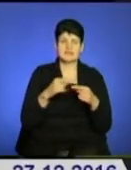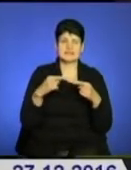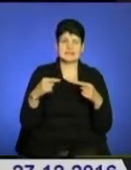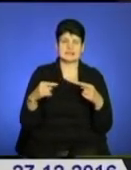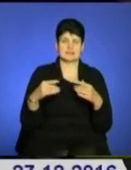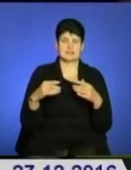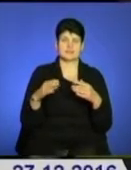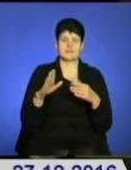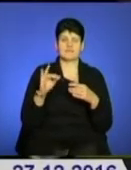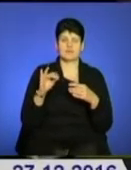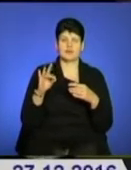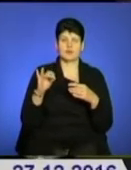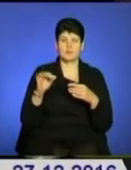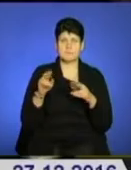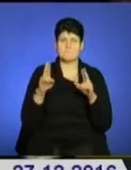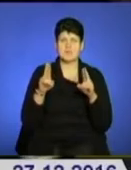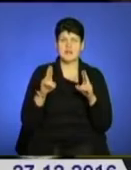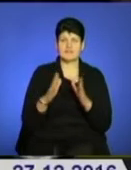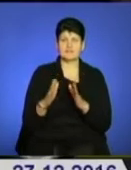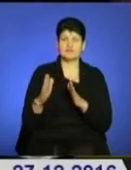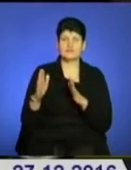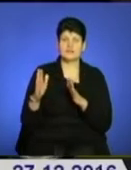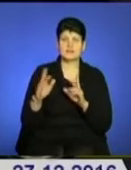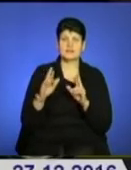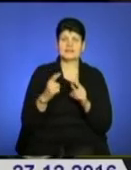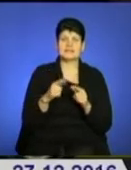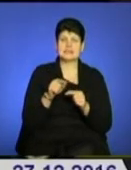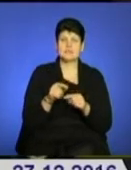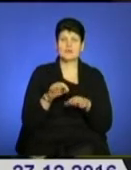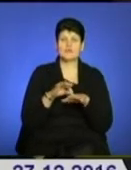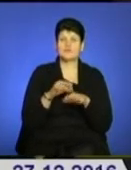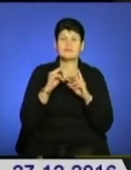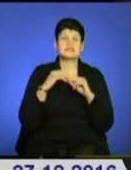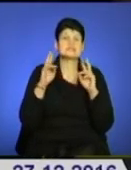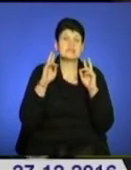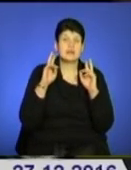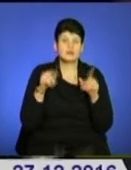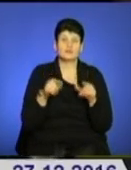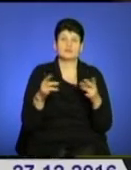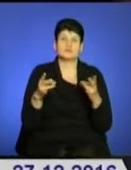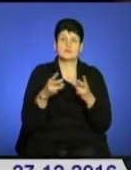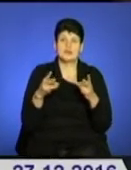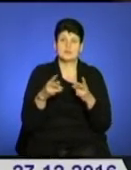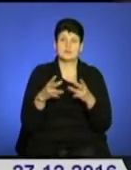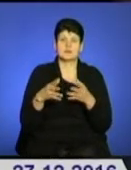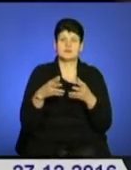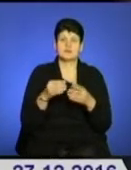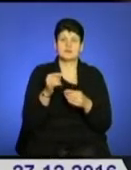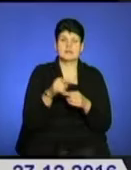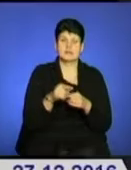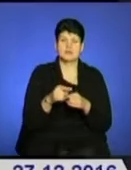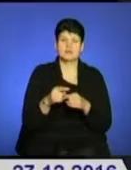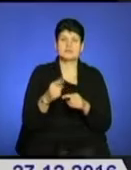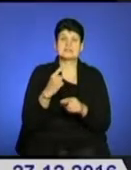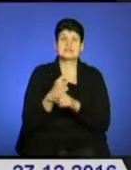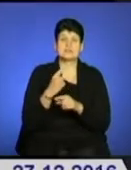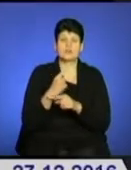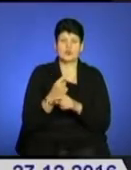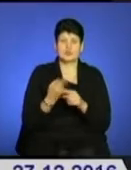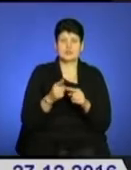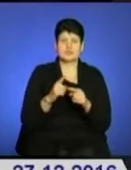вироби. Відповідно, правил поведінки, яким чином з ними поводиться, вони не знають, тому треба їх налаштовувати на те, що, по-перше, заборонено такими